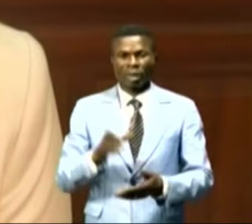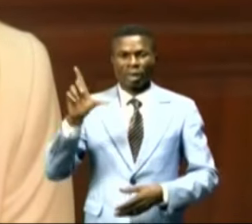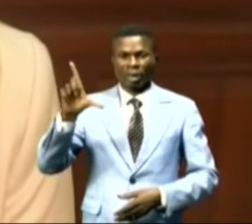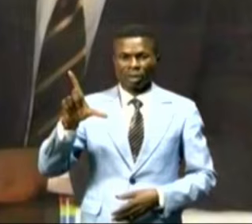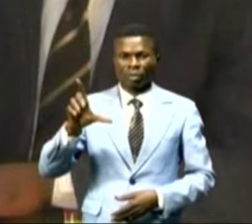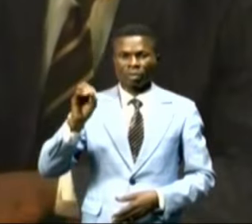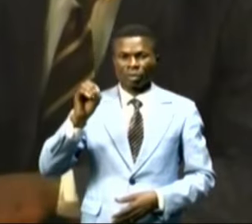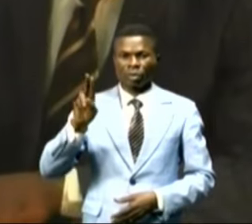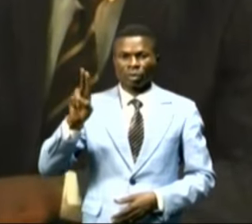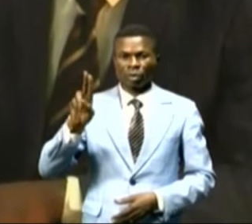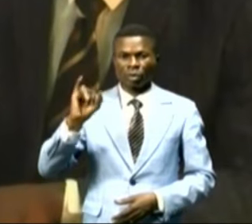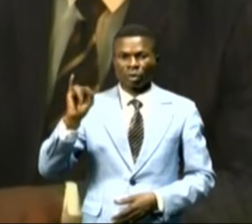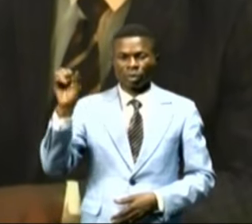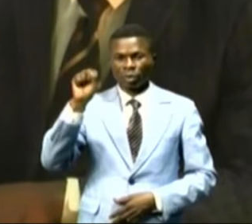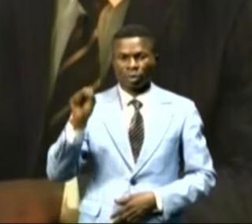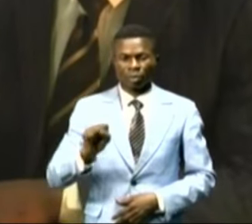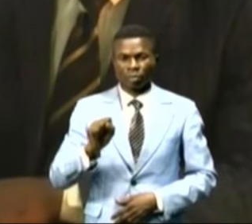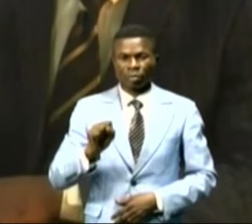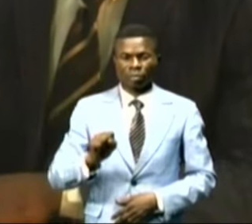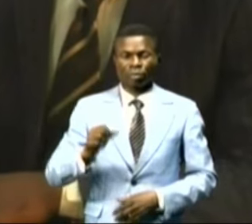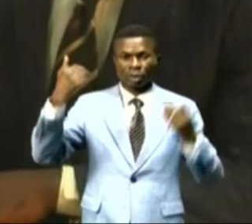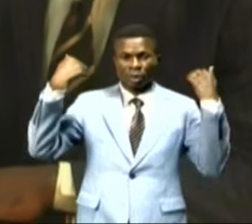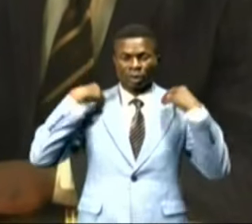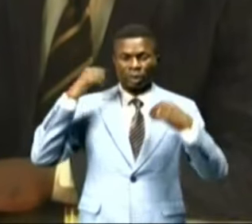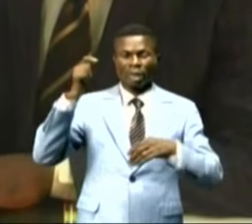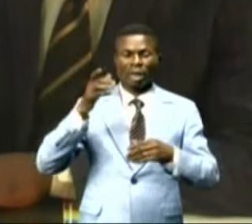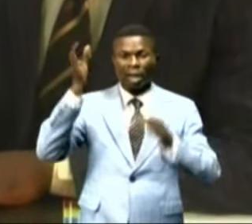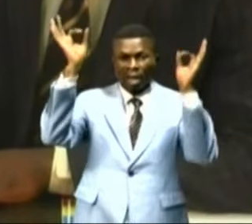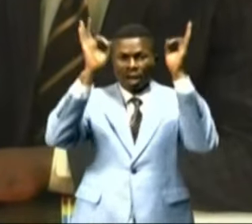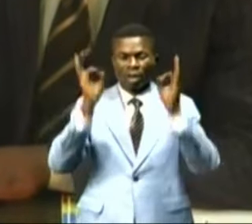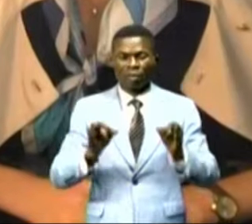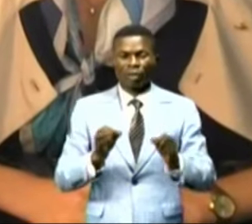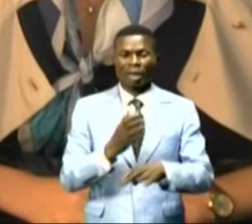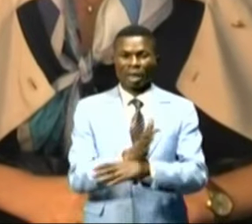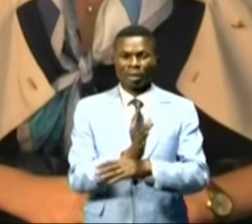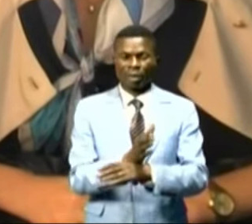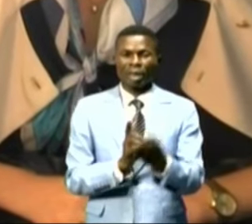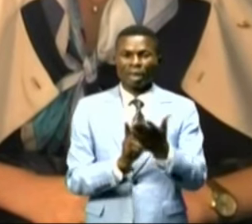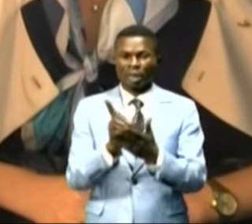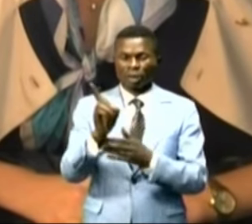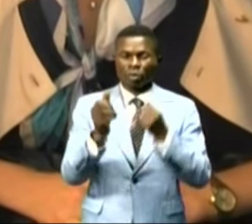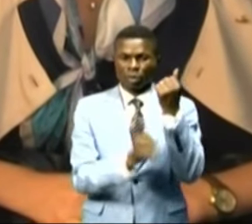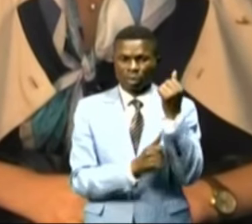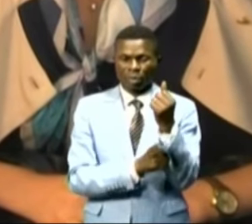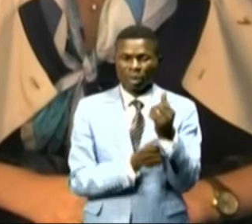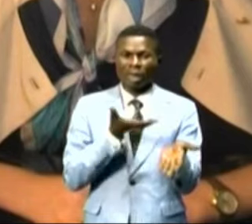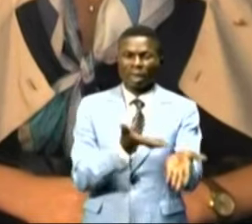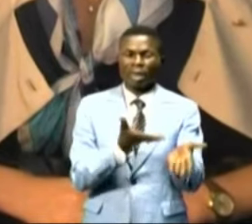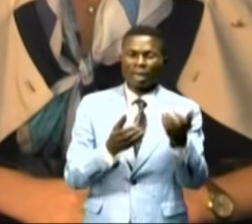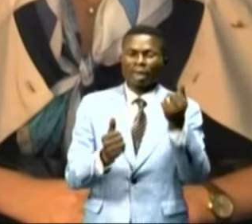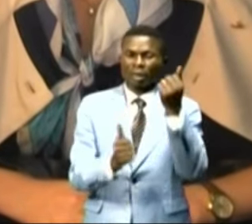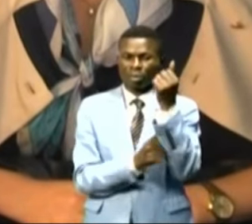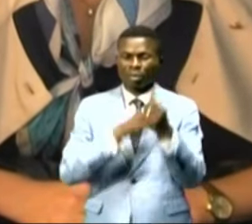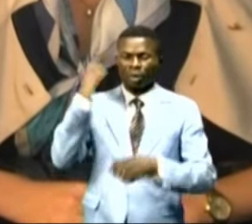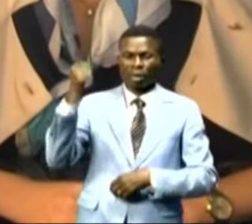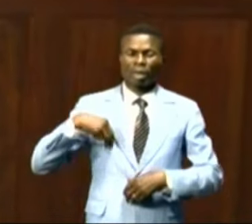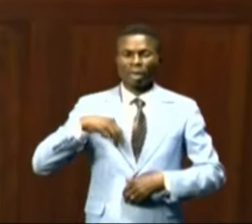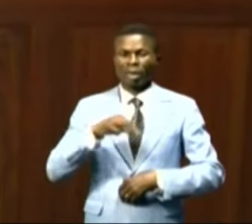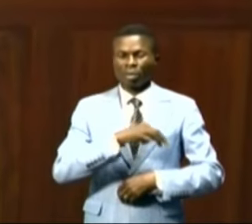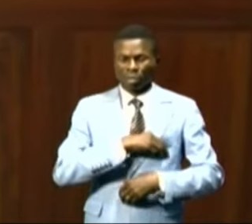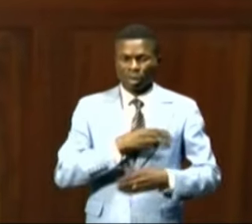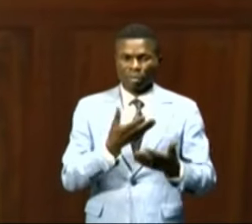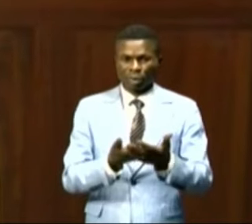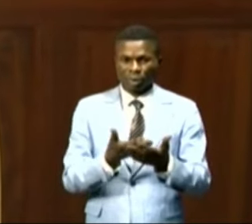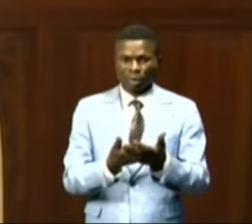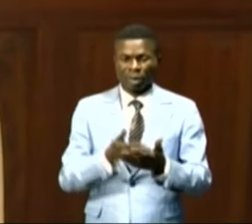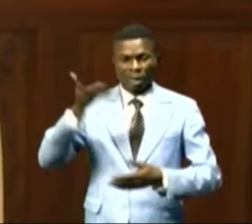Amsberg, commissaire du gouvernement fédéral d'Allemagne à la politique des droits de l'homme et aide humanitaire et membre du Bundestag, a